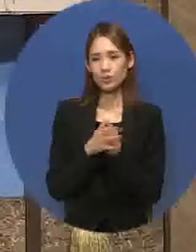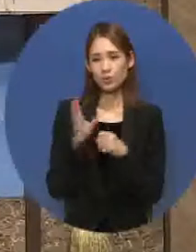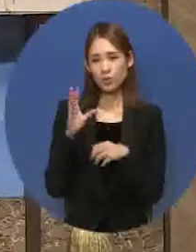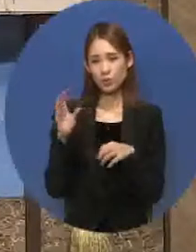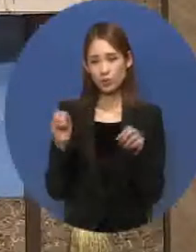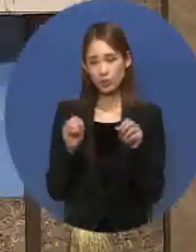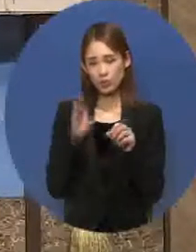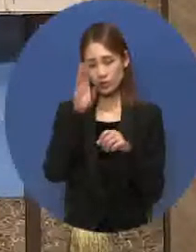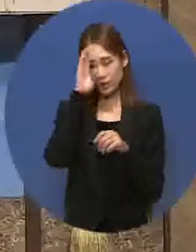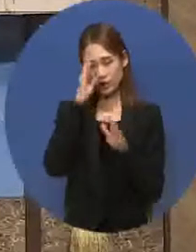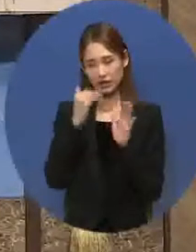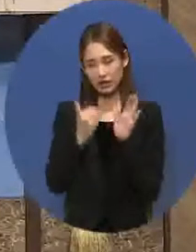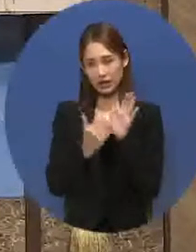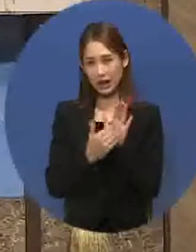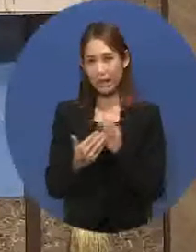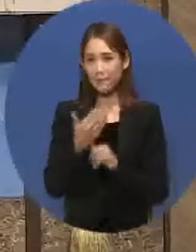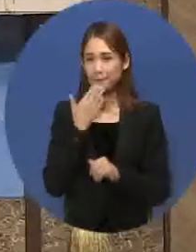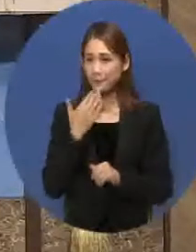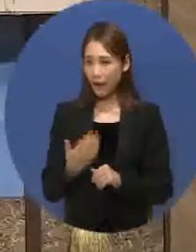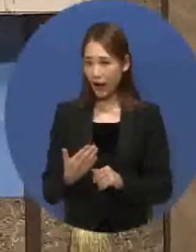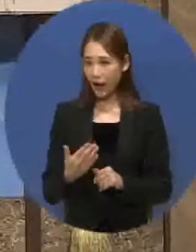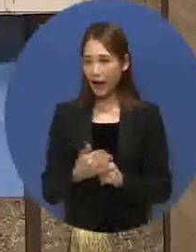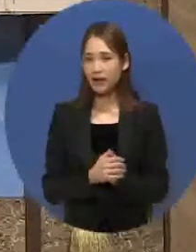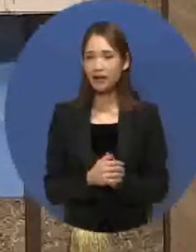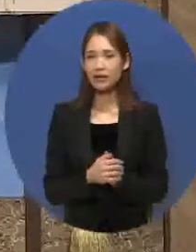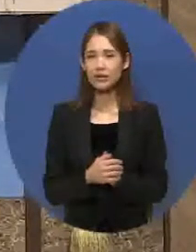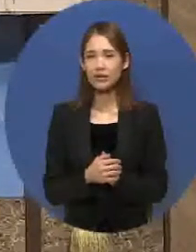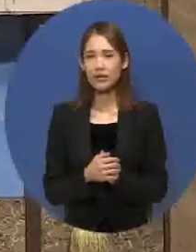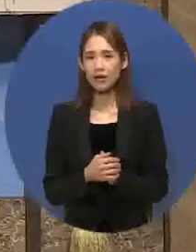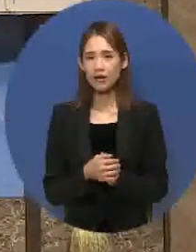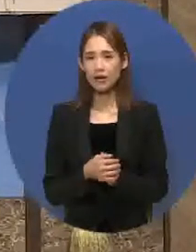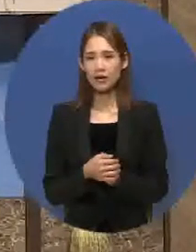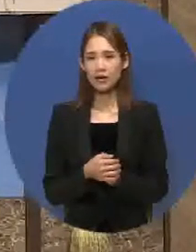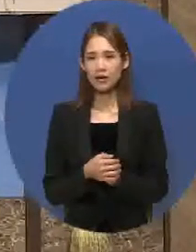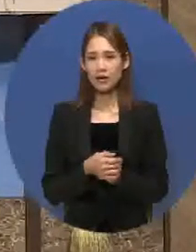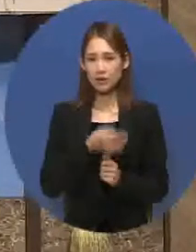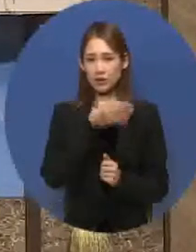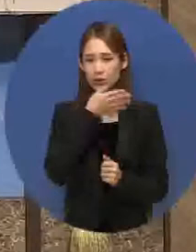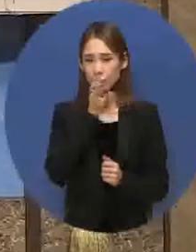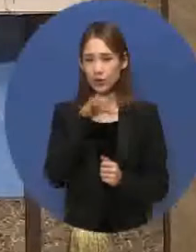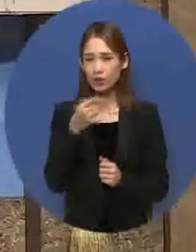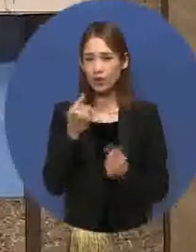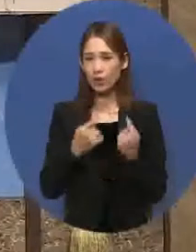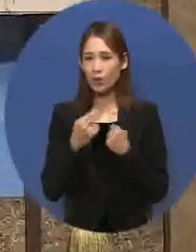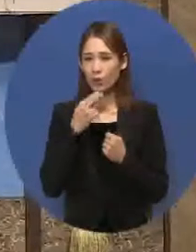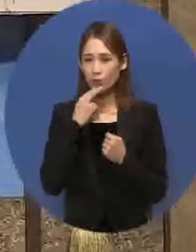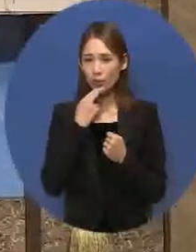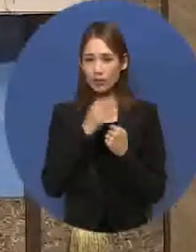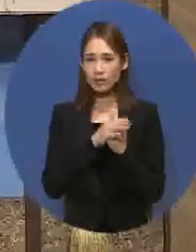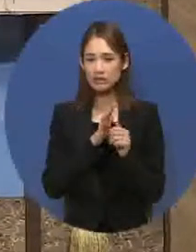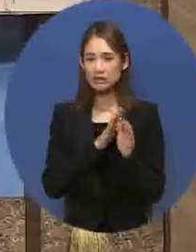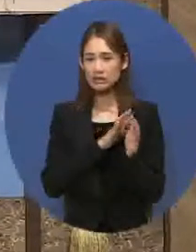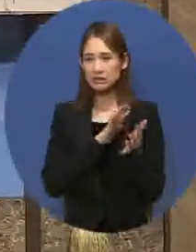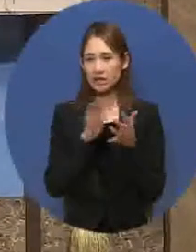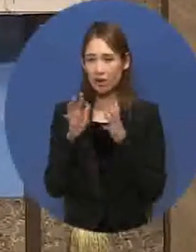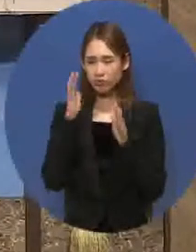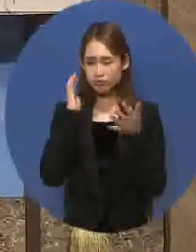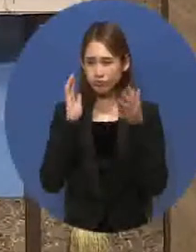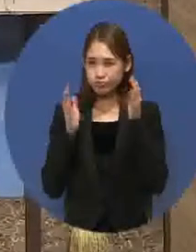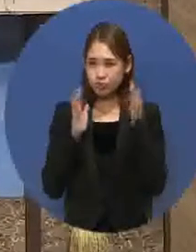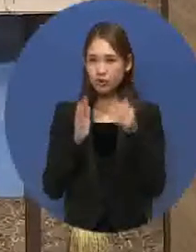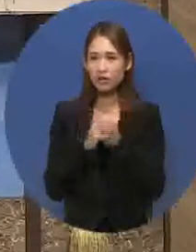오히려 그 예방이 될 수가 있는데 네. 경로당에 안 나오니까 무질서하게